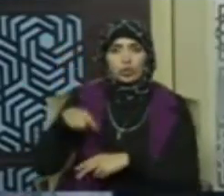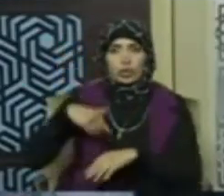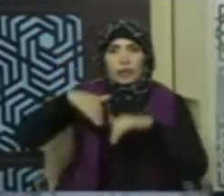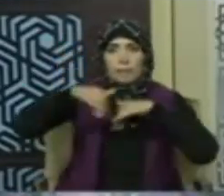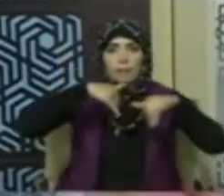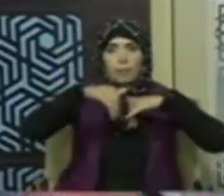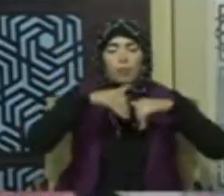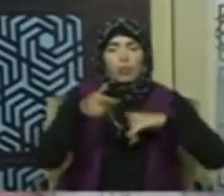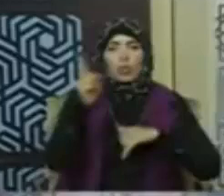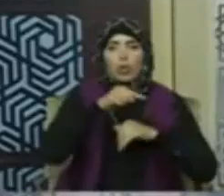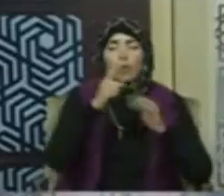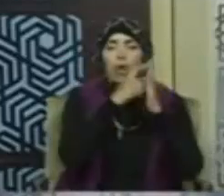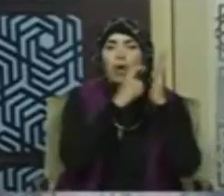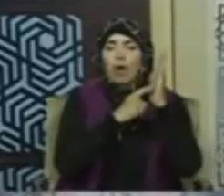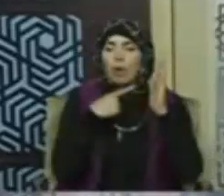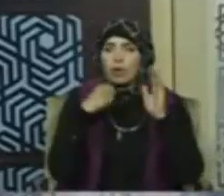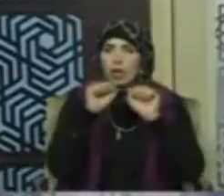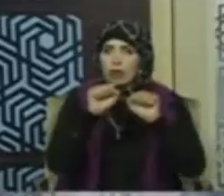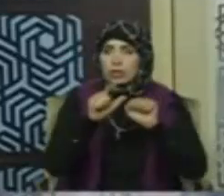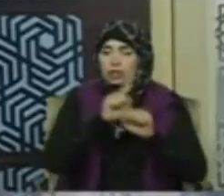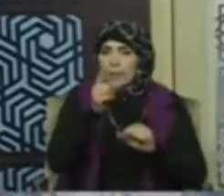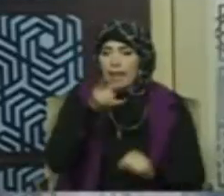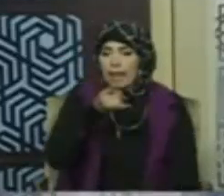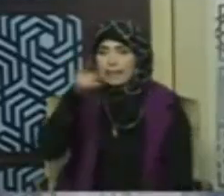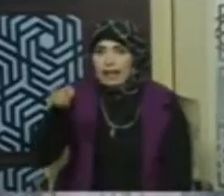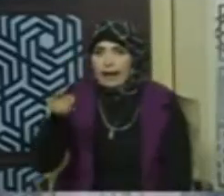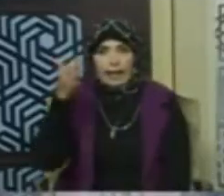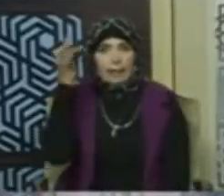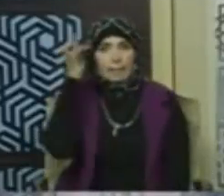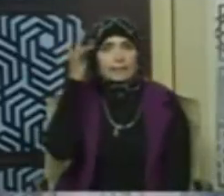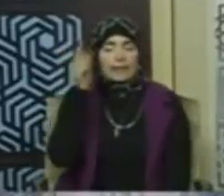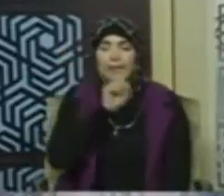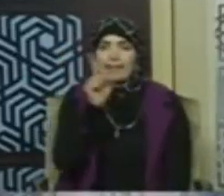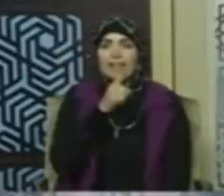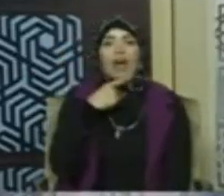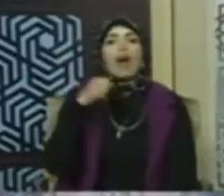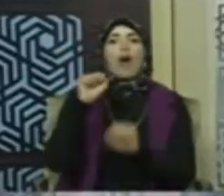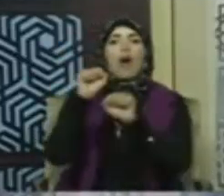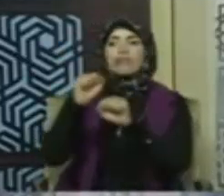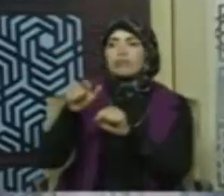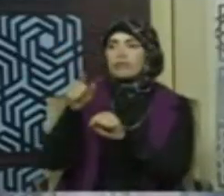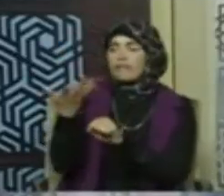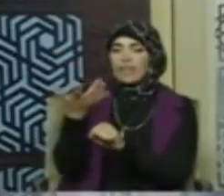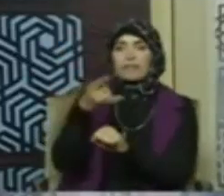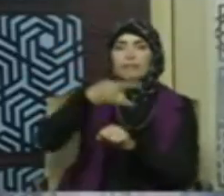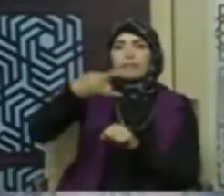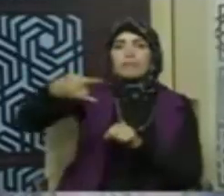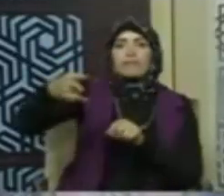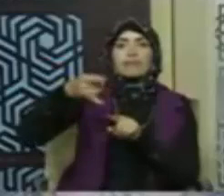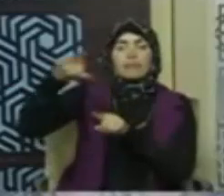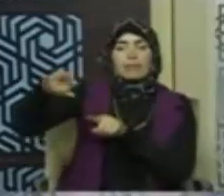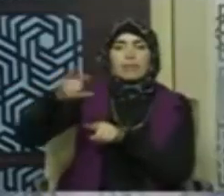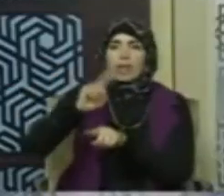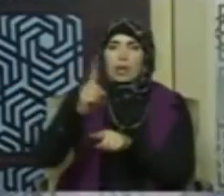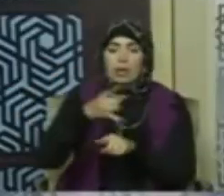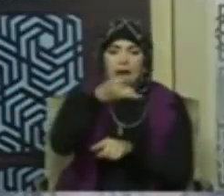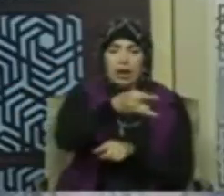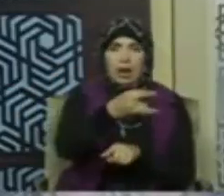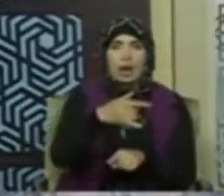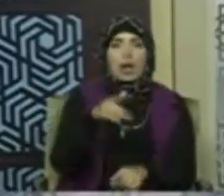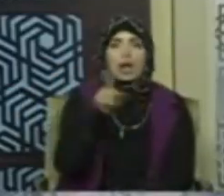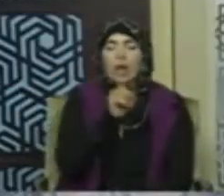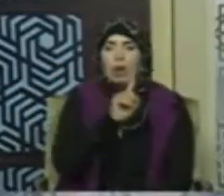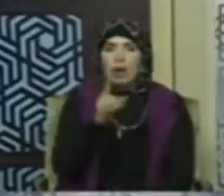المرور، فلا تركن سياراتك في غير الأماكن المخصصة، ولا تقطع الطرقات، ولا تسير